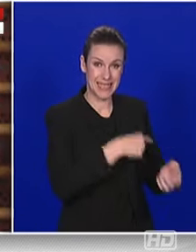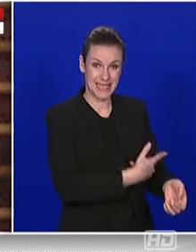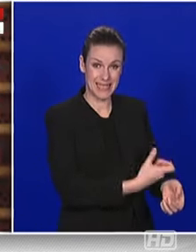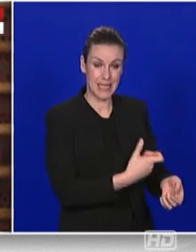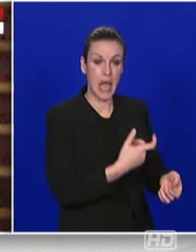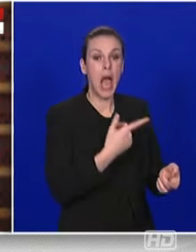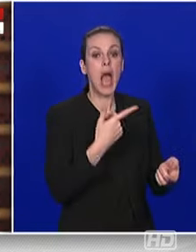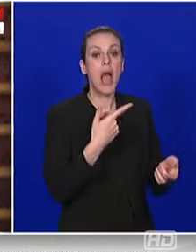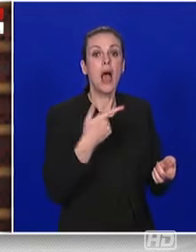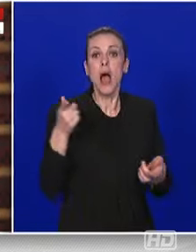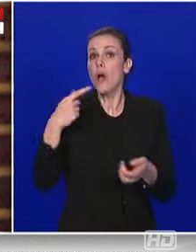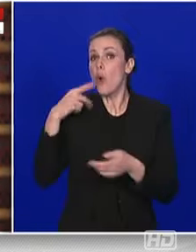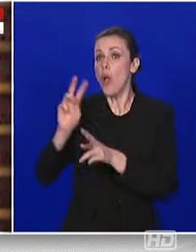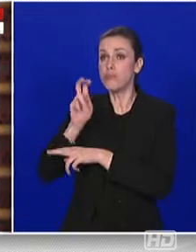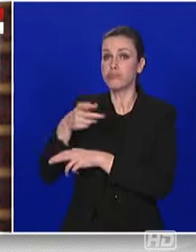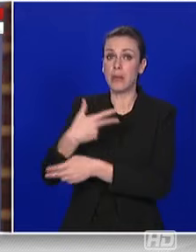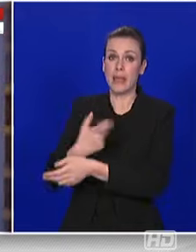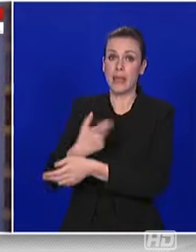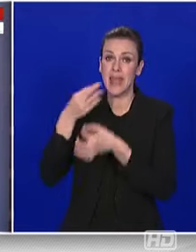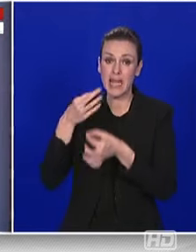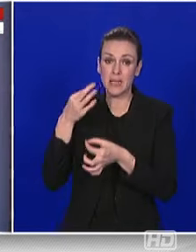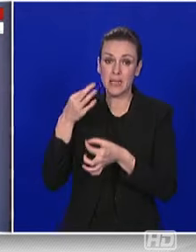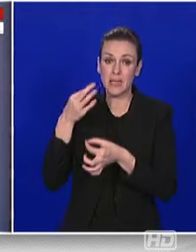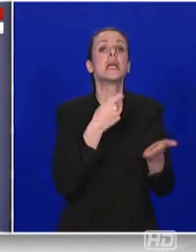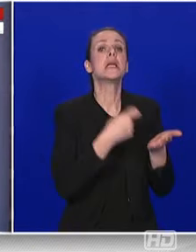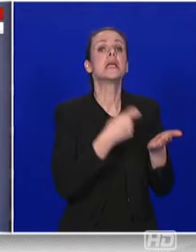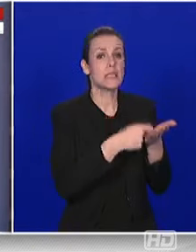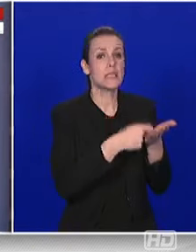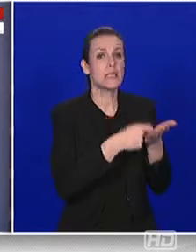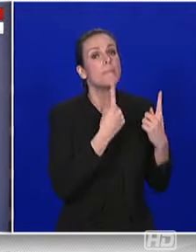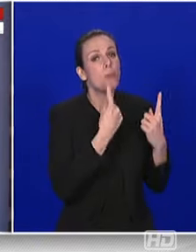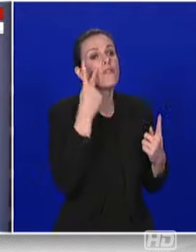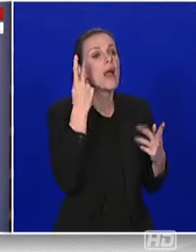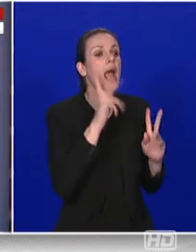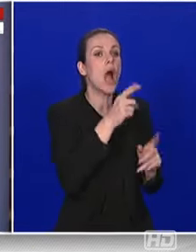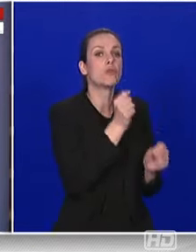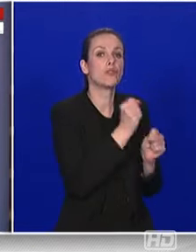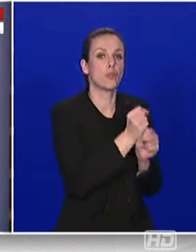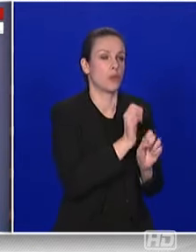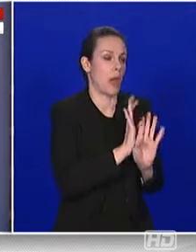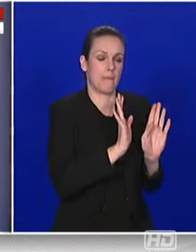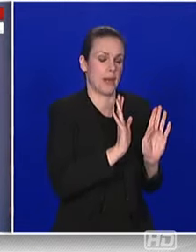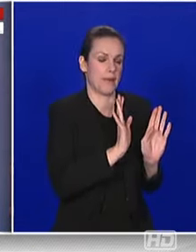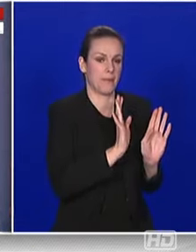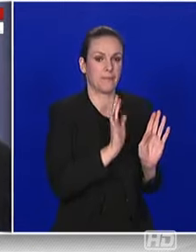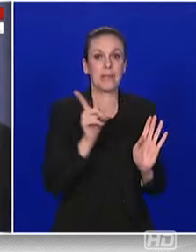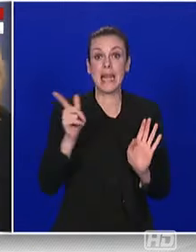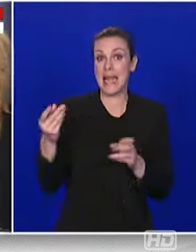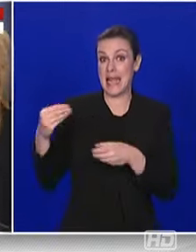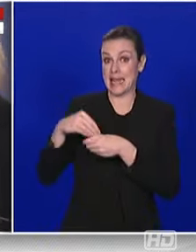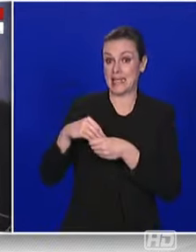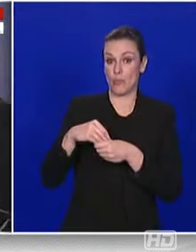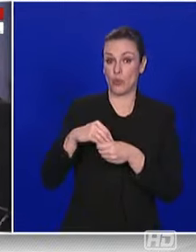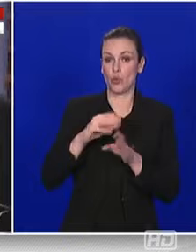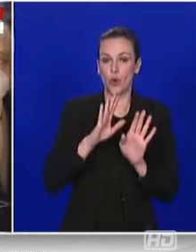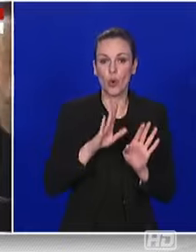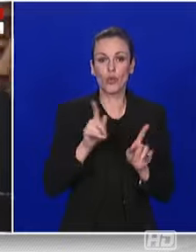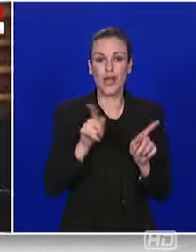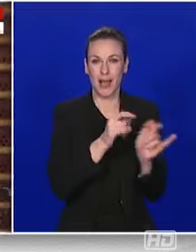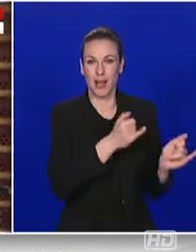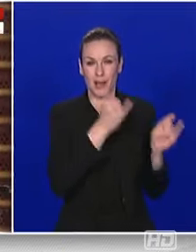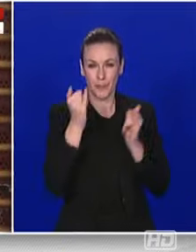najvjerojatnije... Za ljude koji će se testirati? Da, pa čujte, cijena postoji, vidjet ćemo kako će se to provesti. Evo, ako mogu samo intervenirati, kao i do